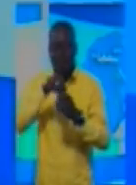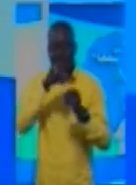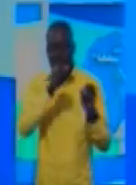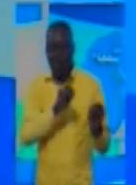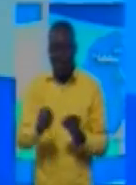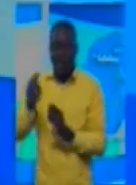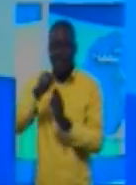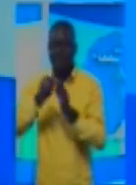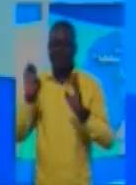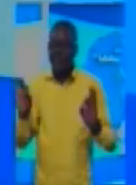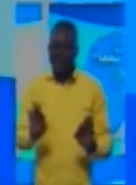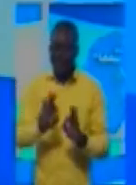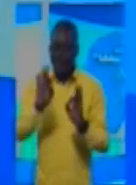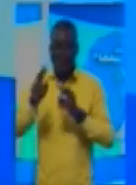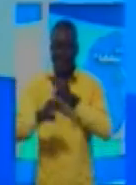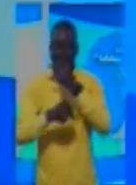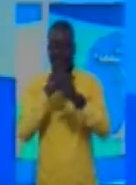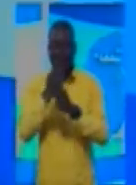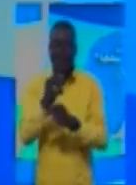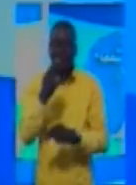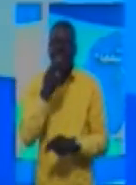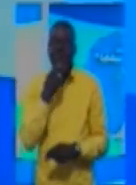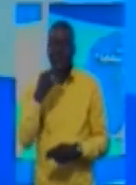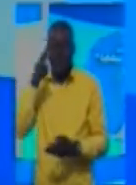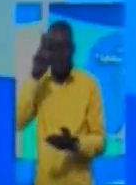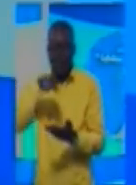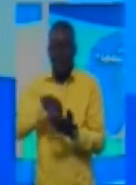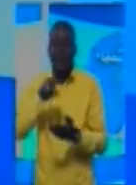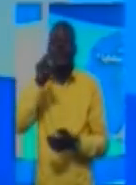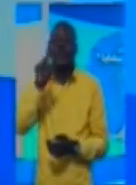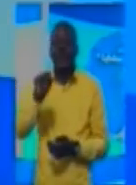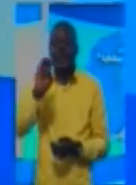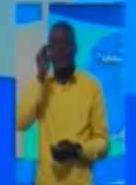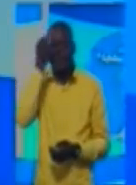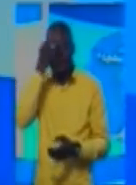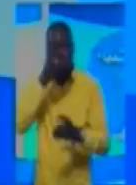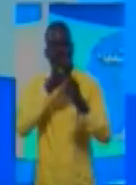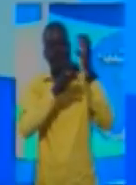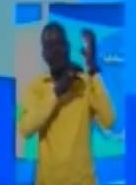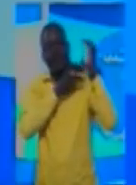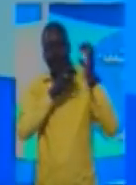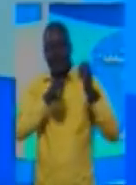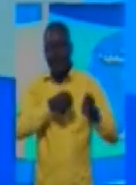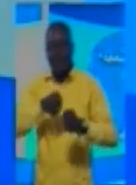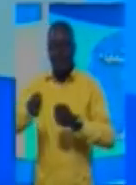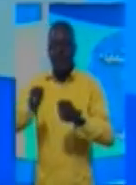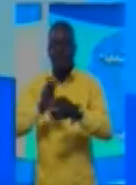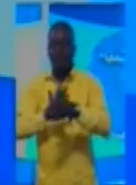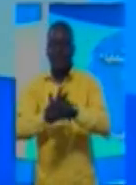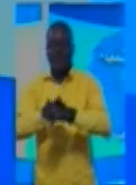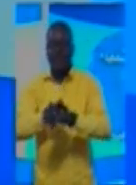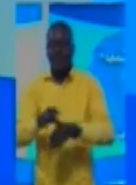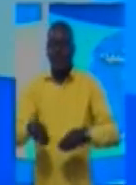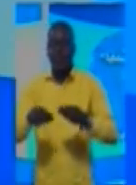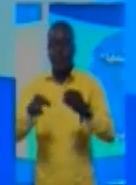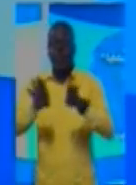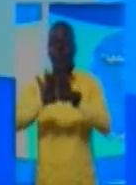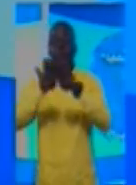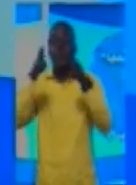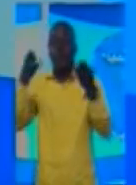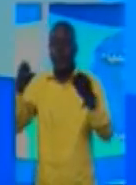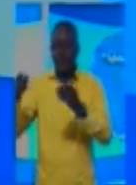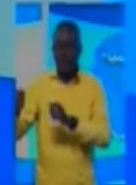de la fête nationale à Bamfora en 2020. Le ministre en charge de l'administration territoriale donne le coup d'envoi